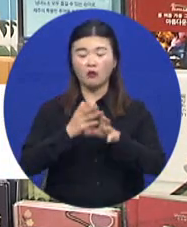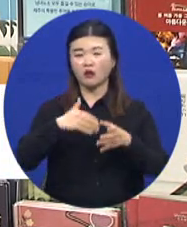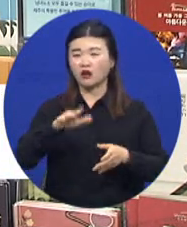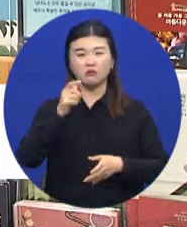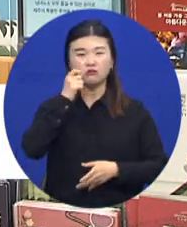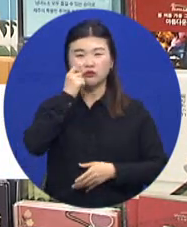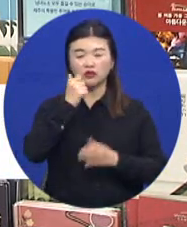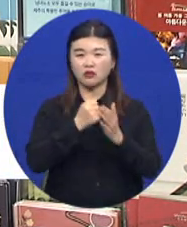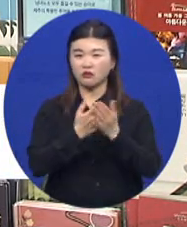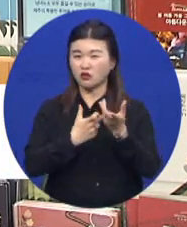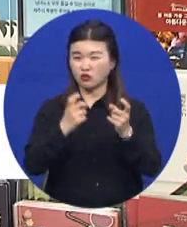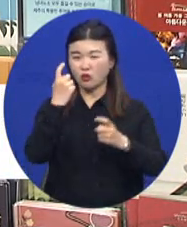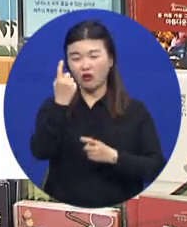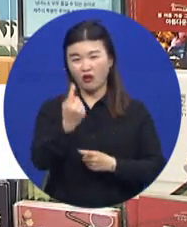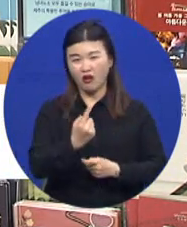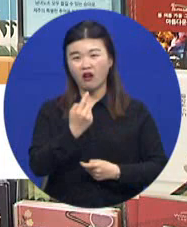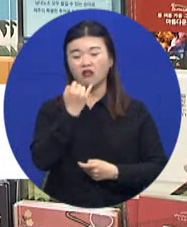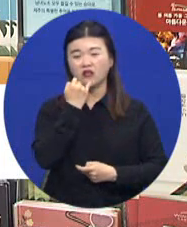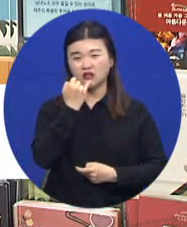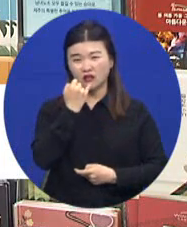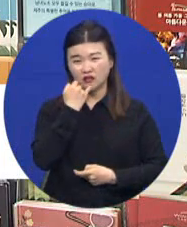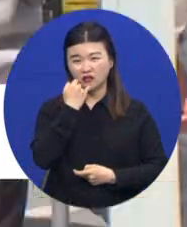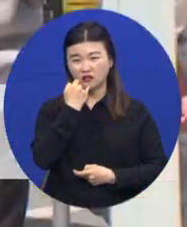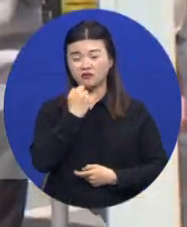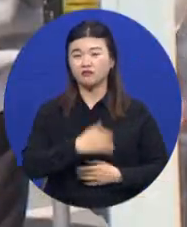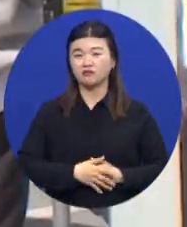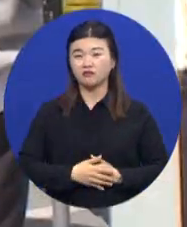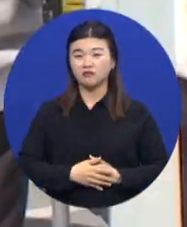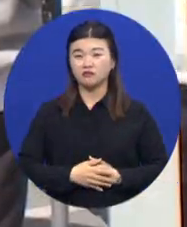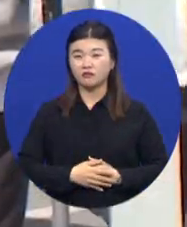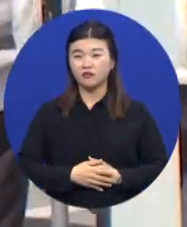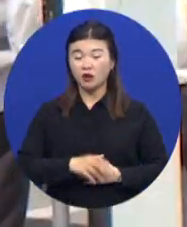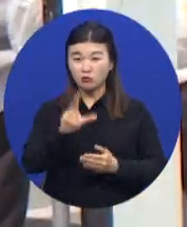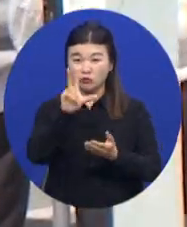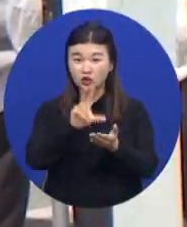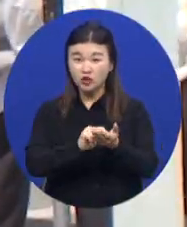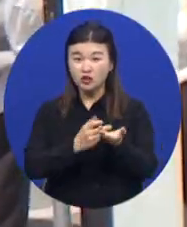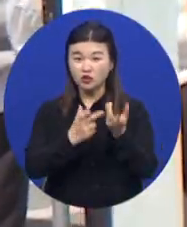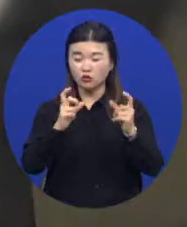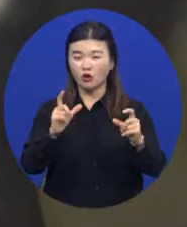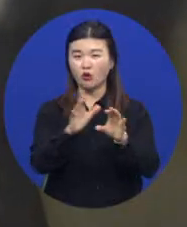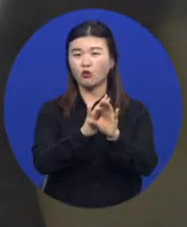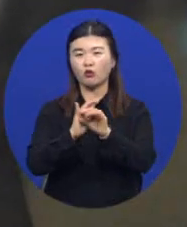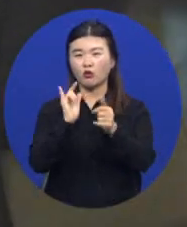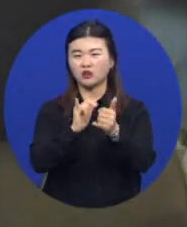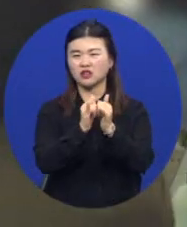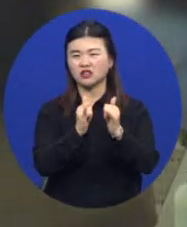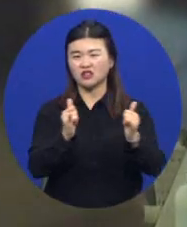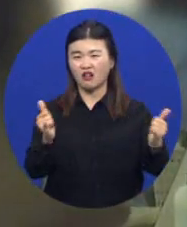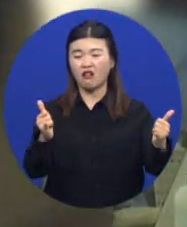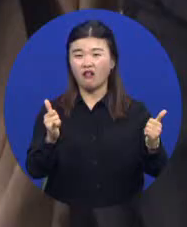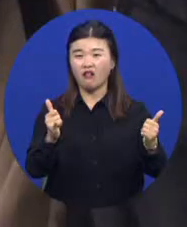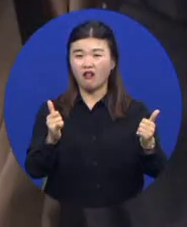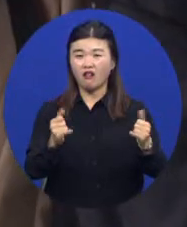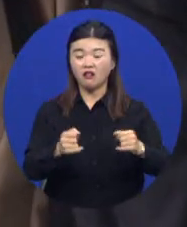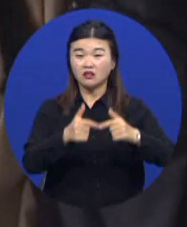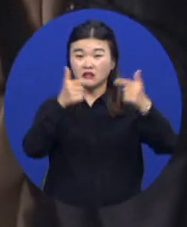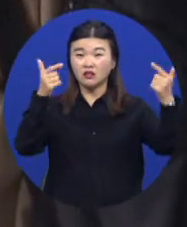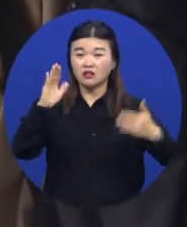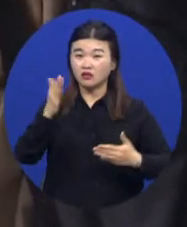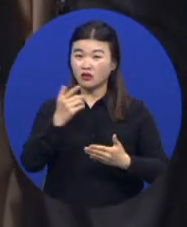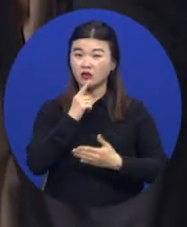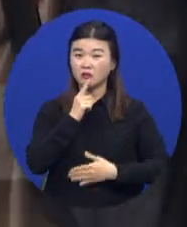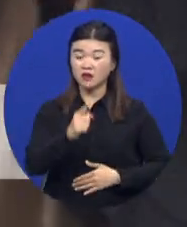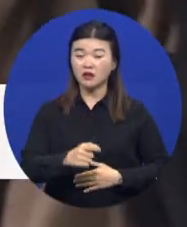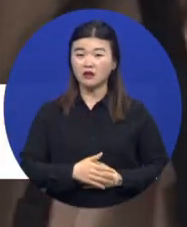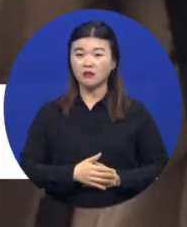해외로는 못 가기 때문에 제주도가 그나마 괜찮아서 잡고 왔어요. 문제는 제주 지역에서 코로나19 확진자도 급증하고 있다는